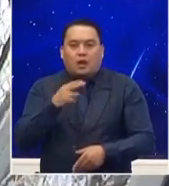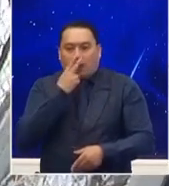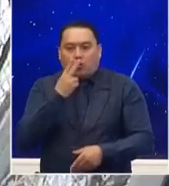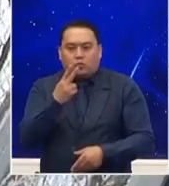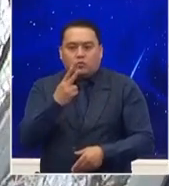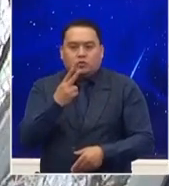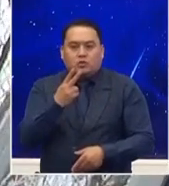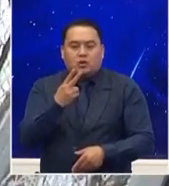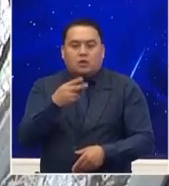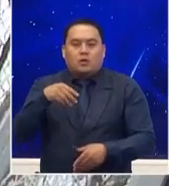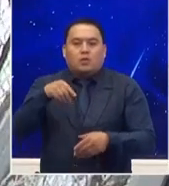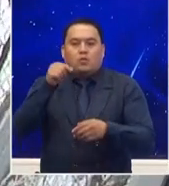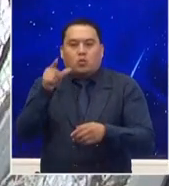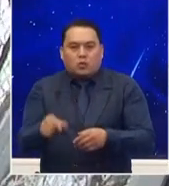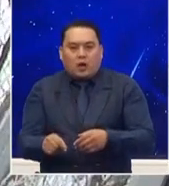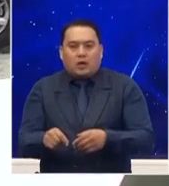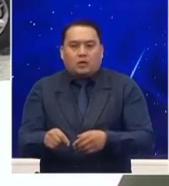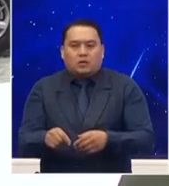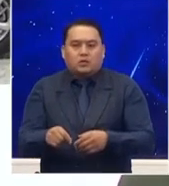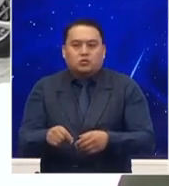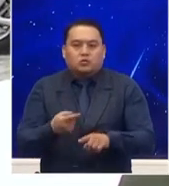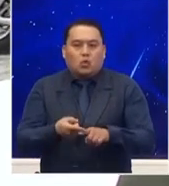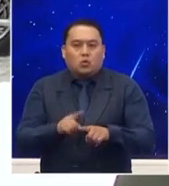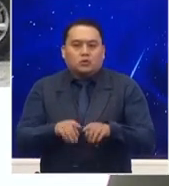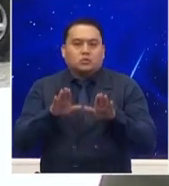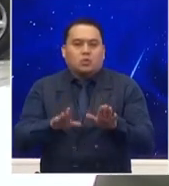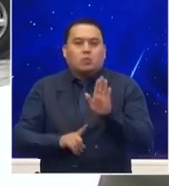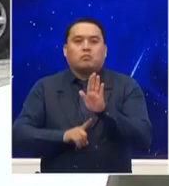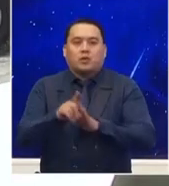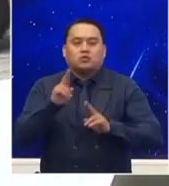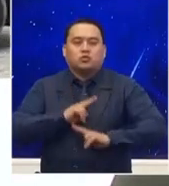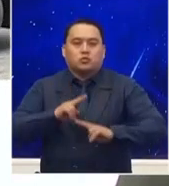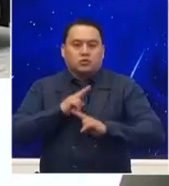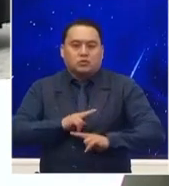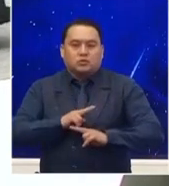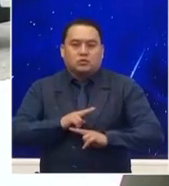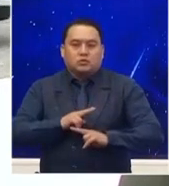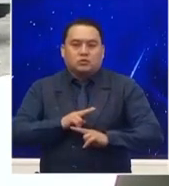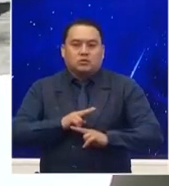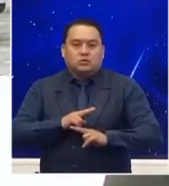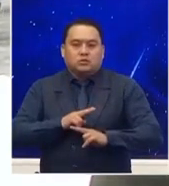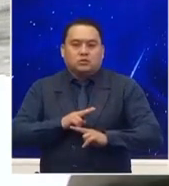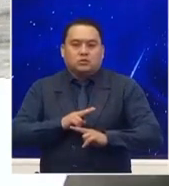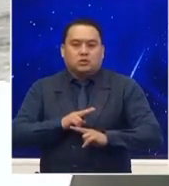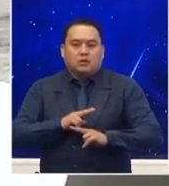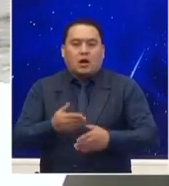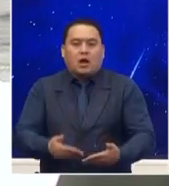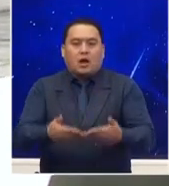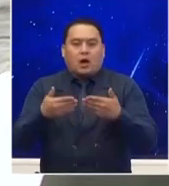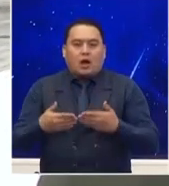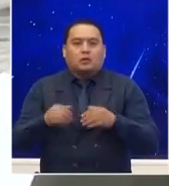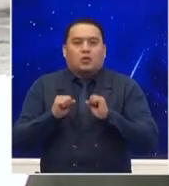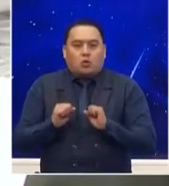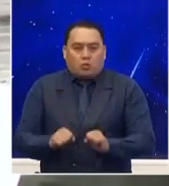тұрсыңдар. Біреу құлайды, сол кезде түсіріп, сол кезде ғана бастайды КСК-ның жұмысы. Сон алдын алуға болады